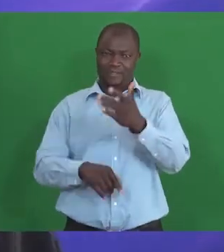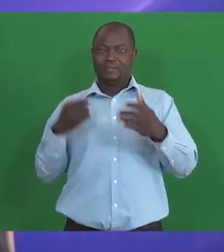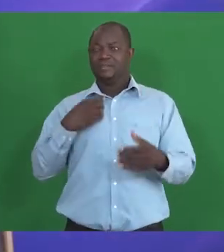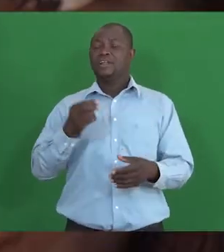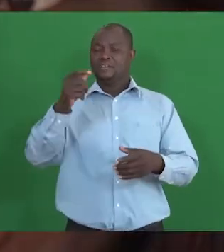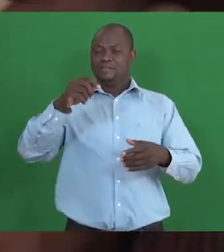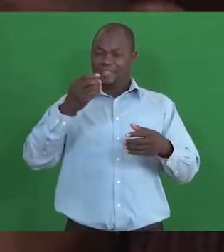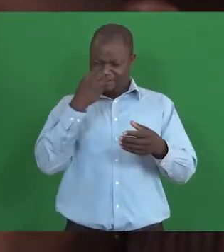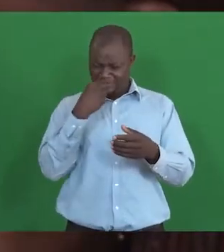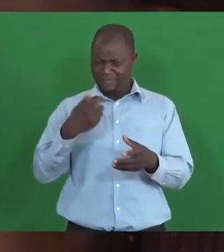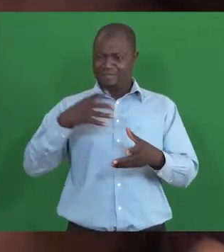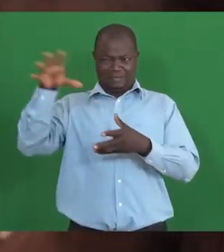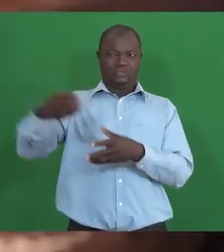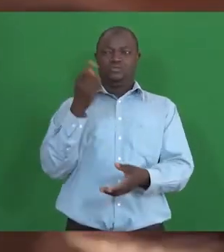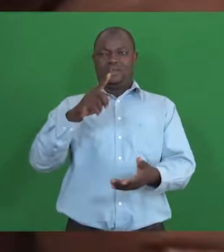mutemo toku umwira hii.